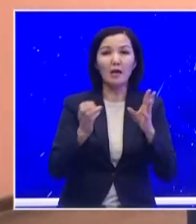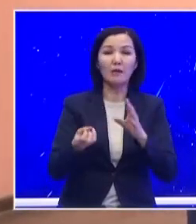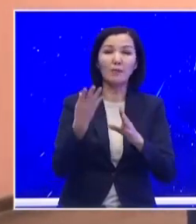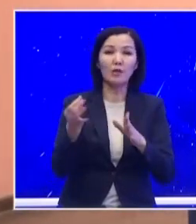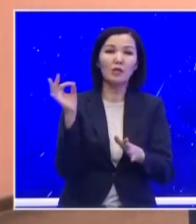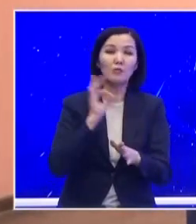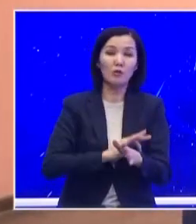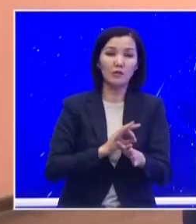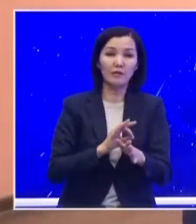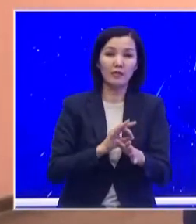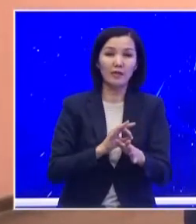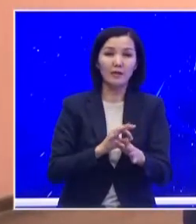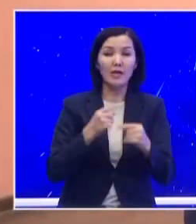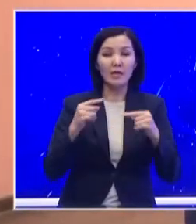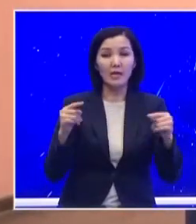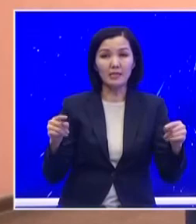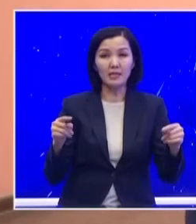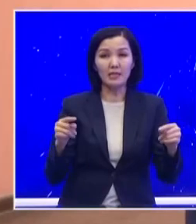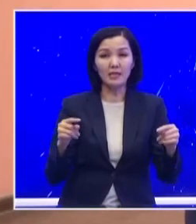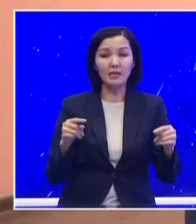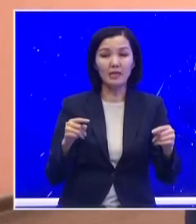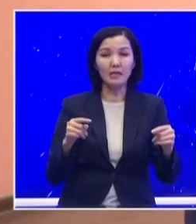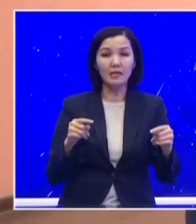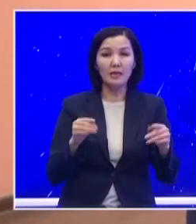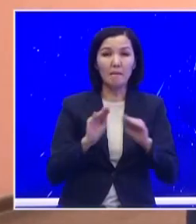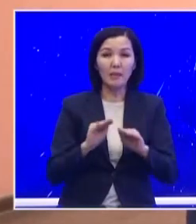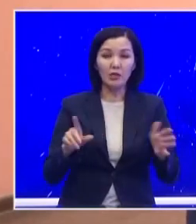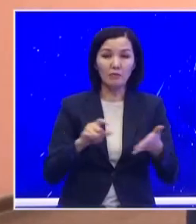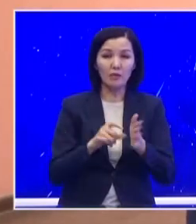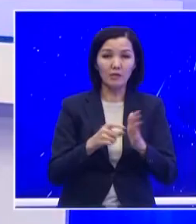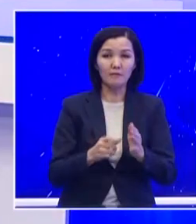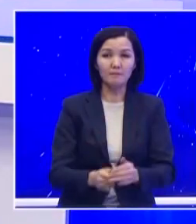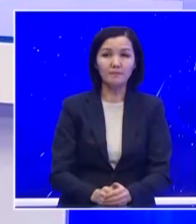использование пиротехники именно вот младшим классом.